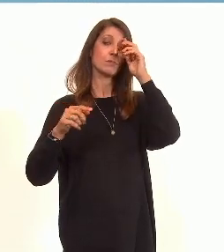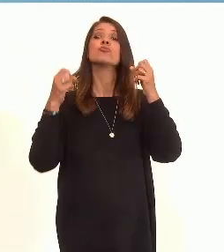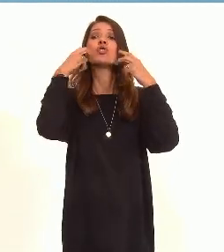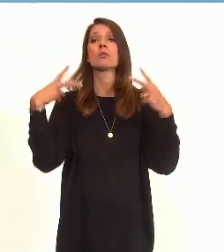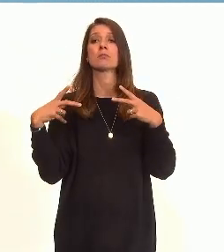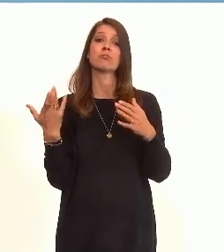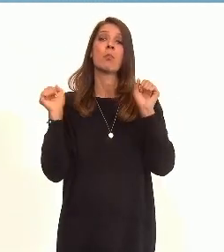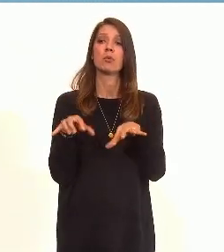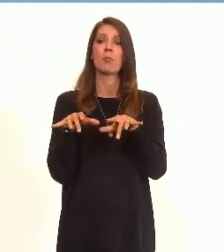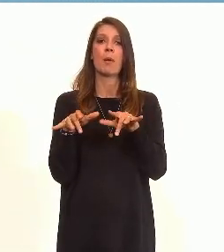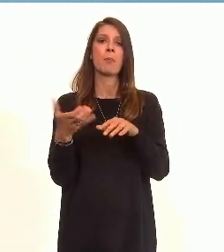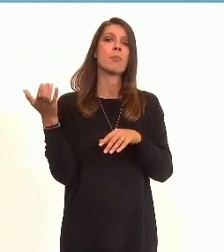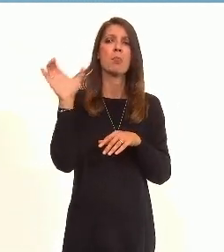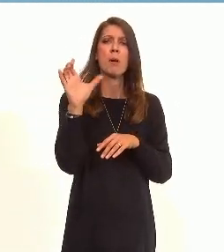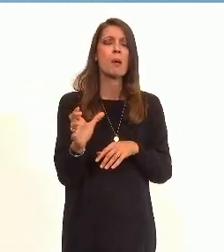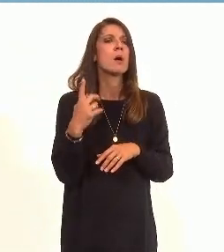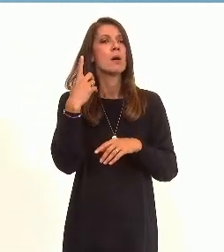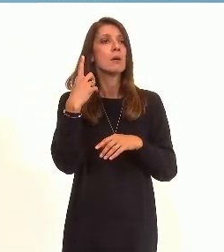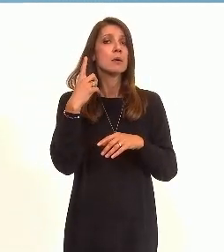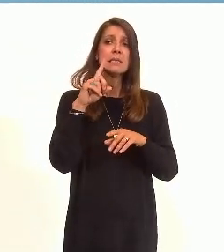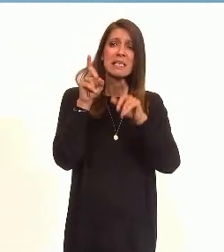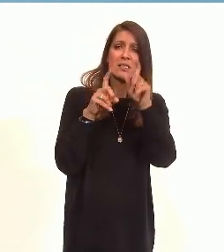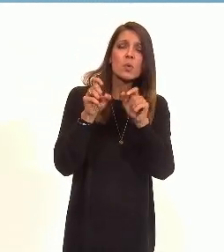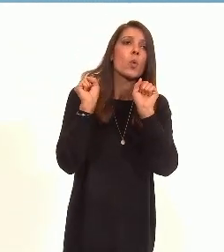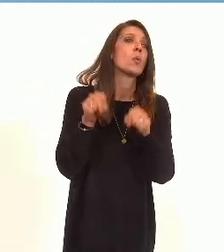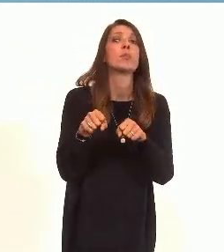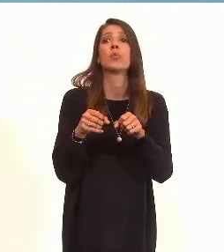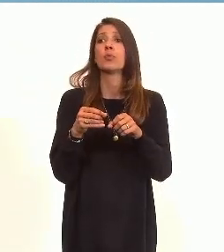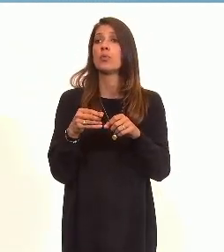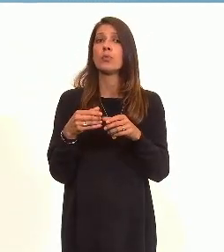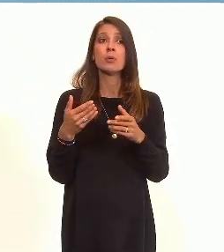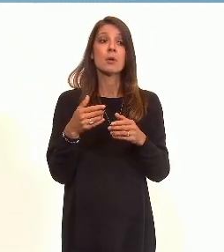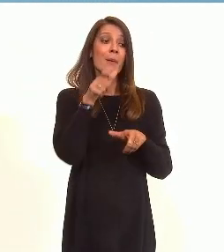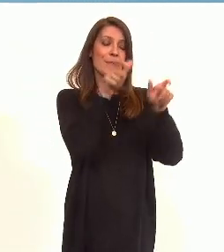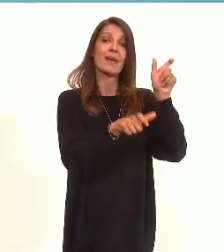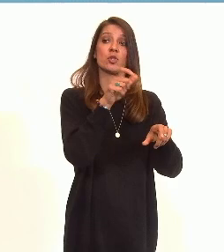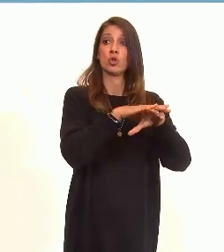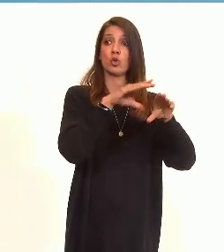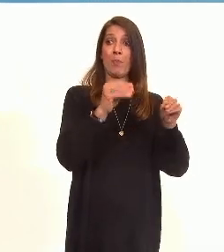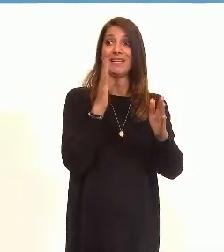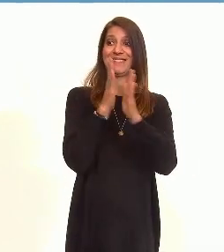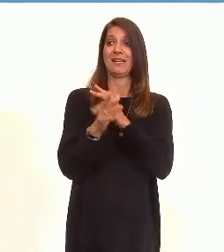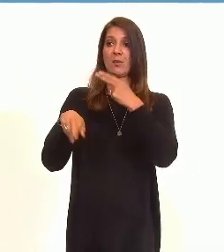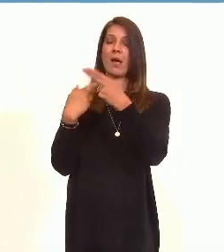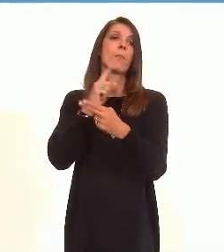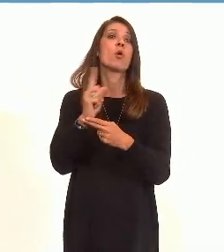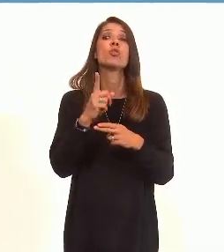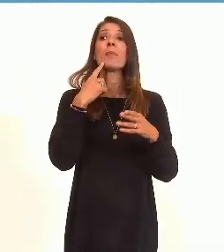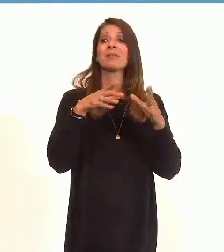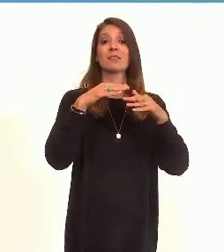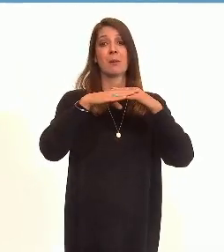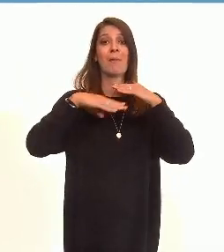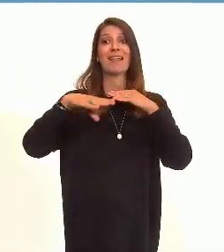sur ce chat, vous pourrez poser des questions tout au long de la journée aux différents porteurs de projets. Ils ne répondront pas sur ce plateau, mais dès qu'ils sortiront du